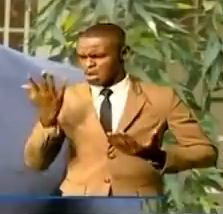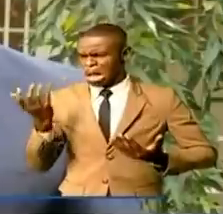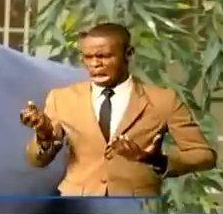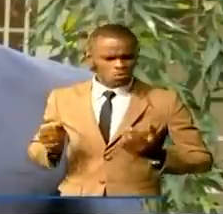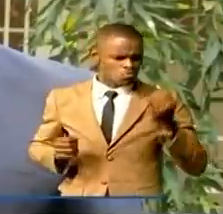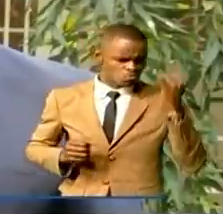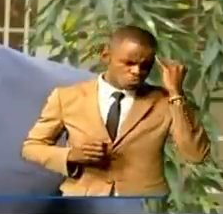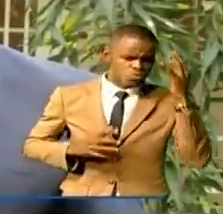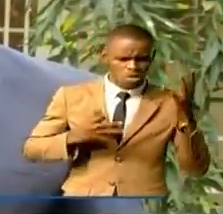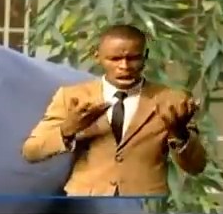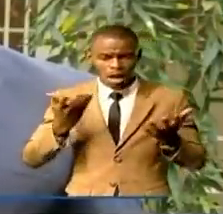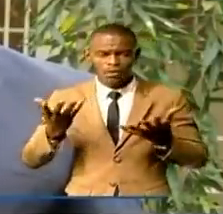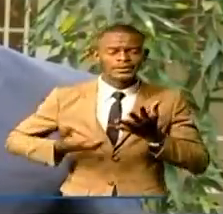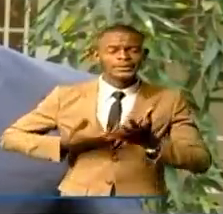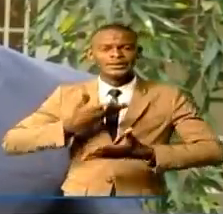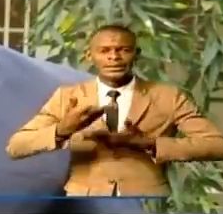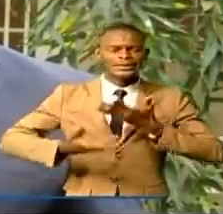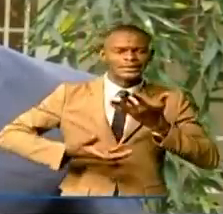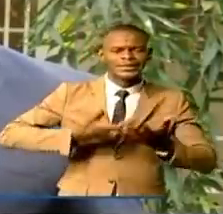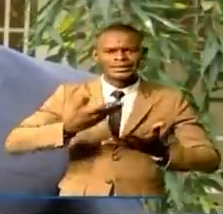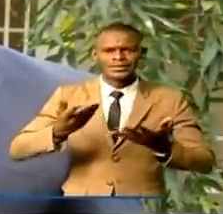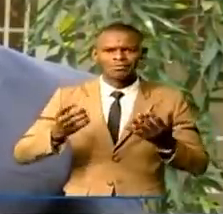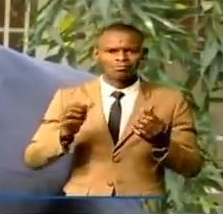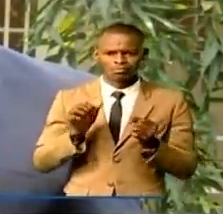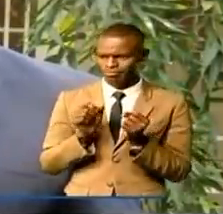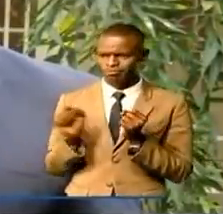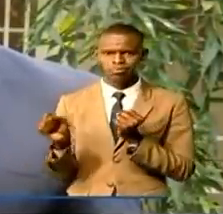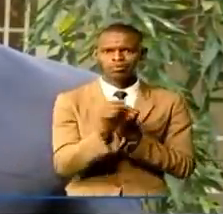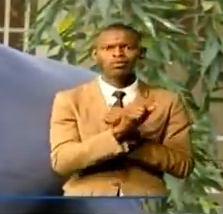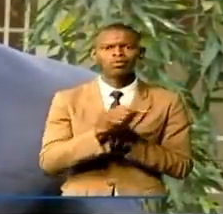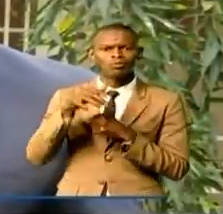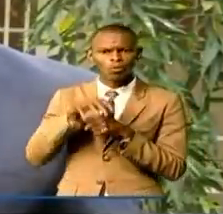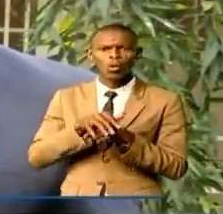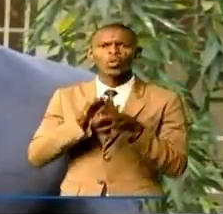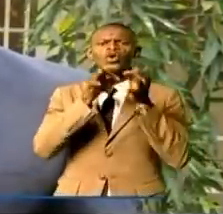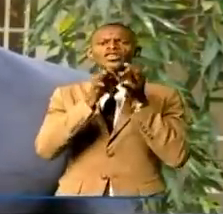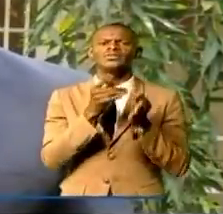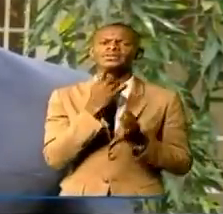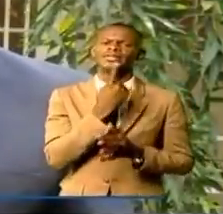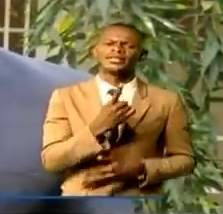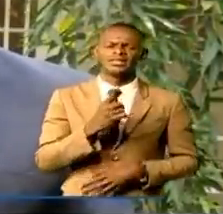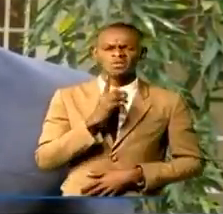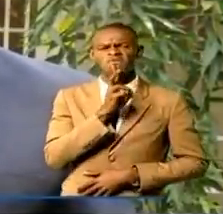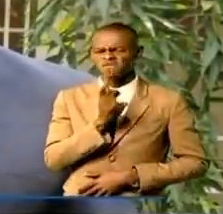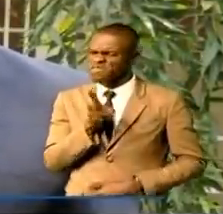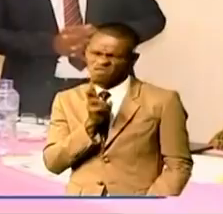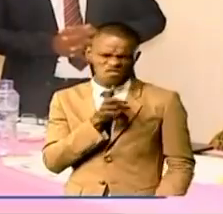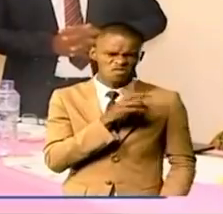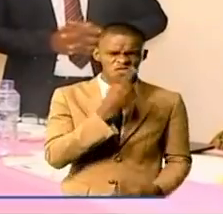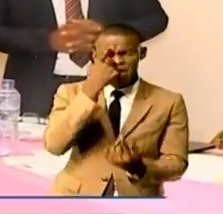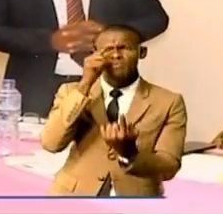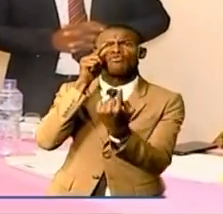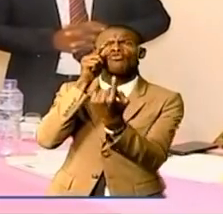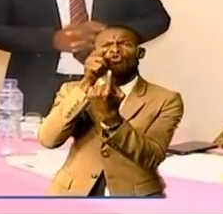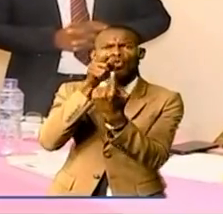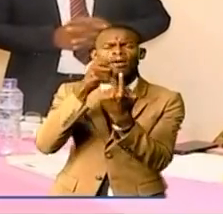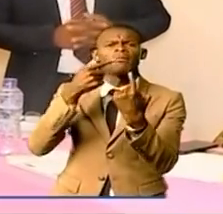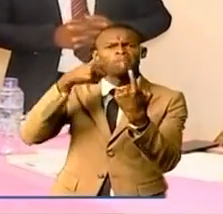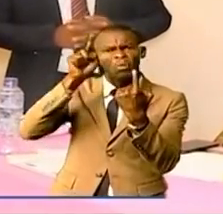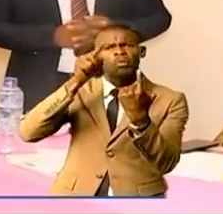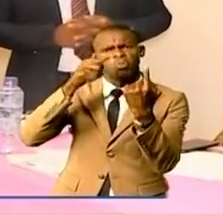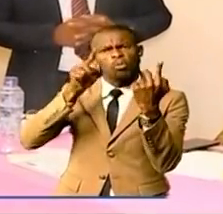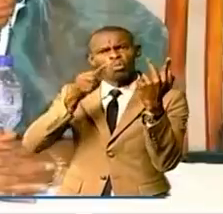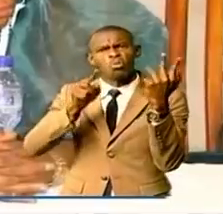confirmé que les objectifs qui étaient fixés pour cette formation ont été atteints. D'autres formations